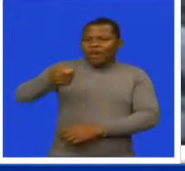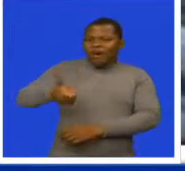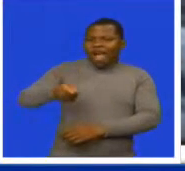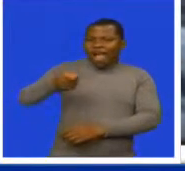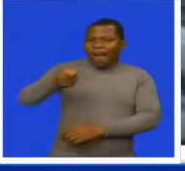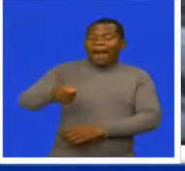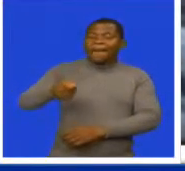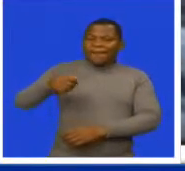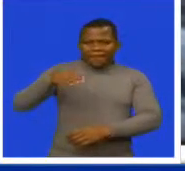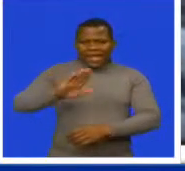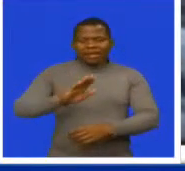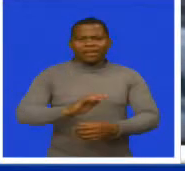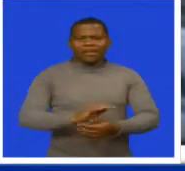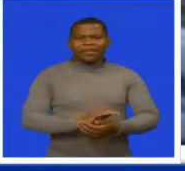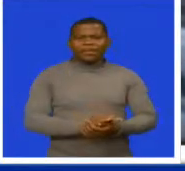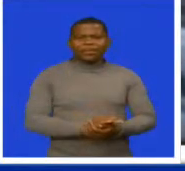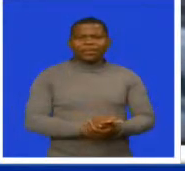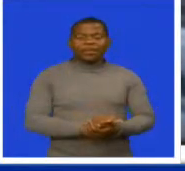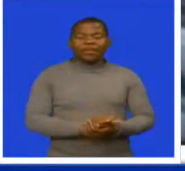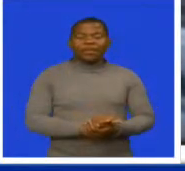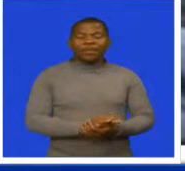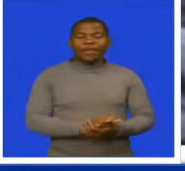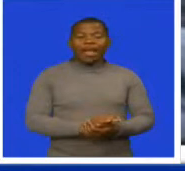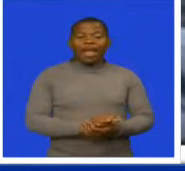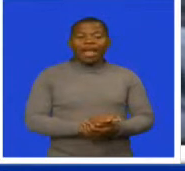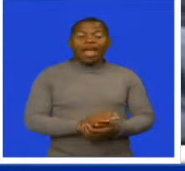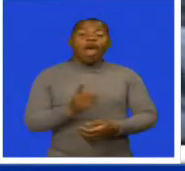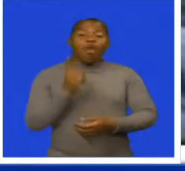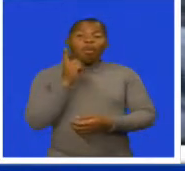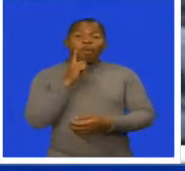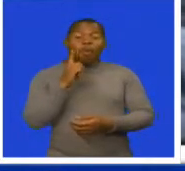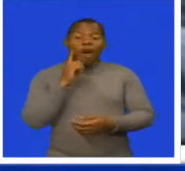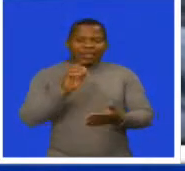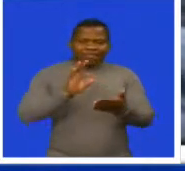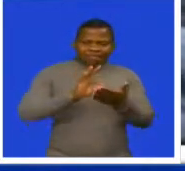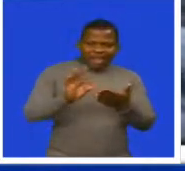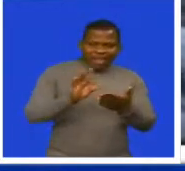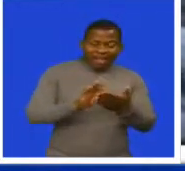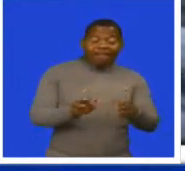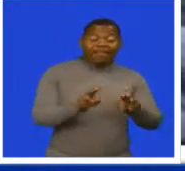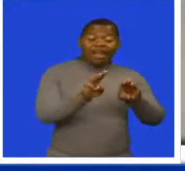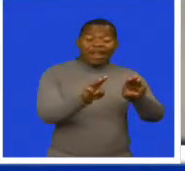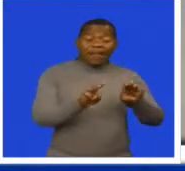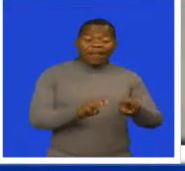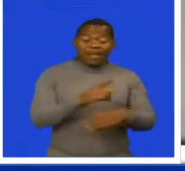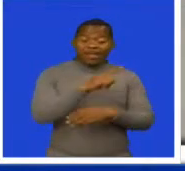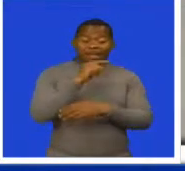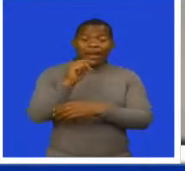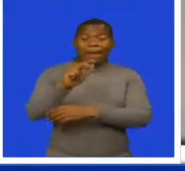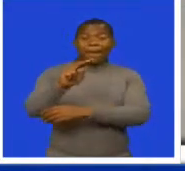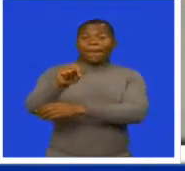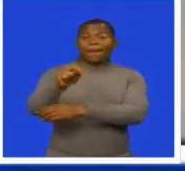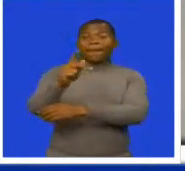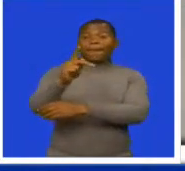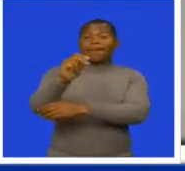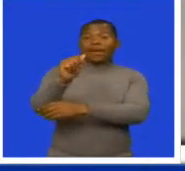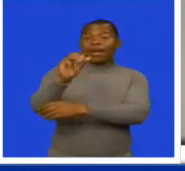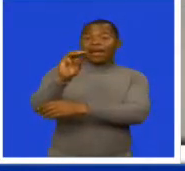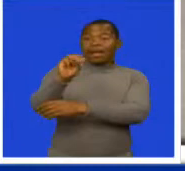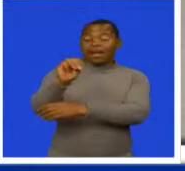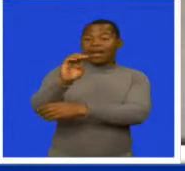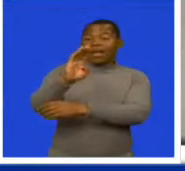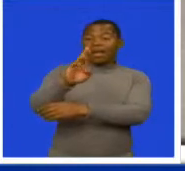Lobuke kuhloba kolenza umshweshwe enkhambule uthi banesifiso sekutihlukanisa letibi kube khona letingaphindze